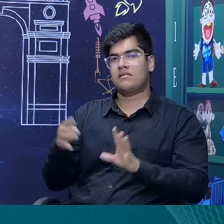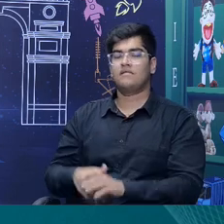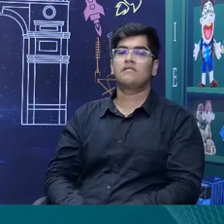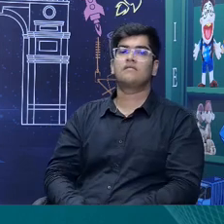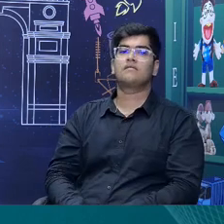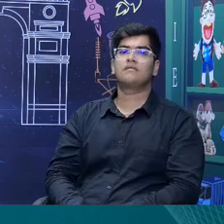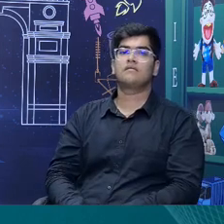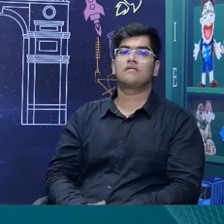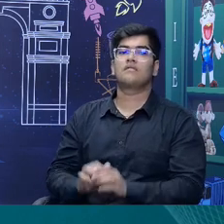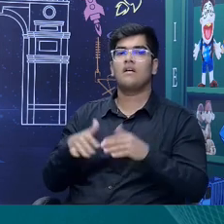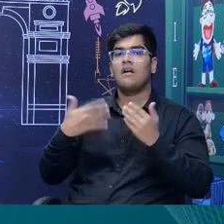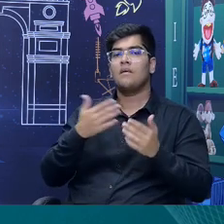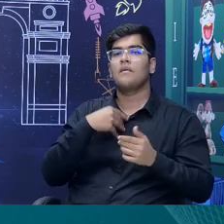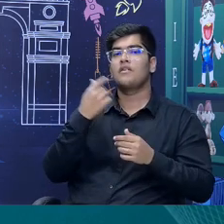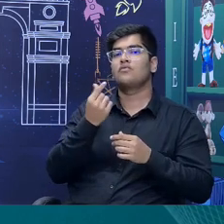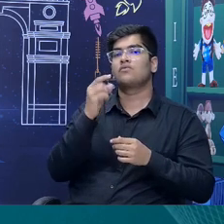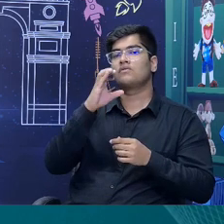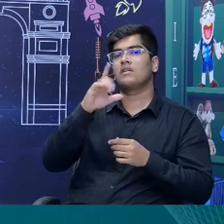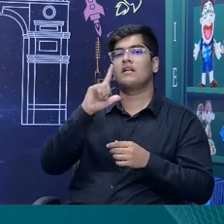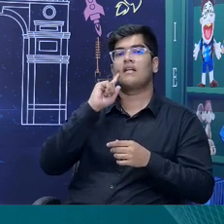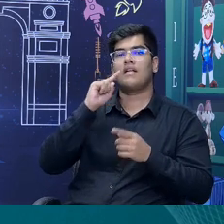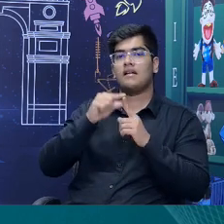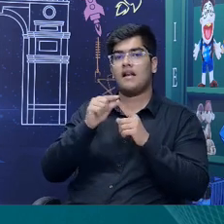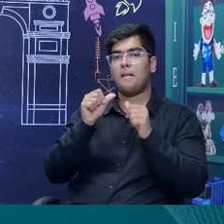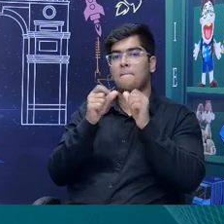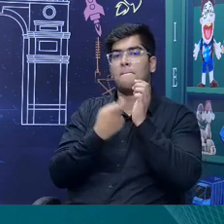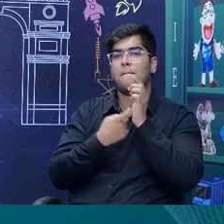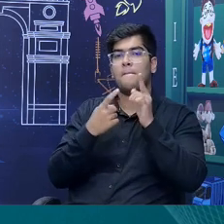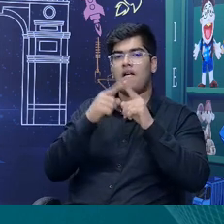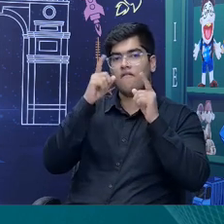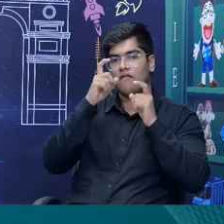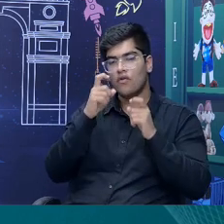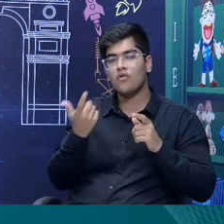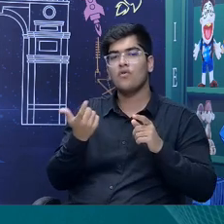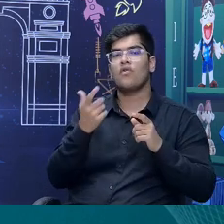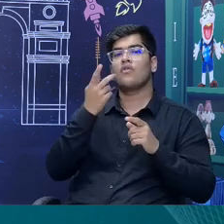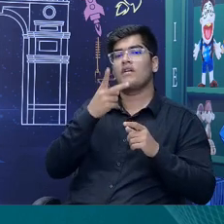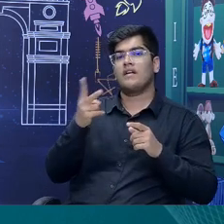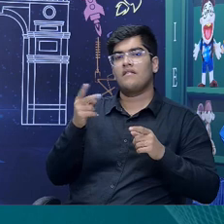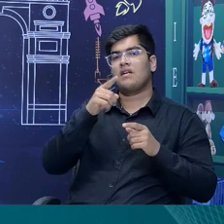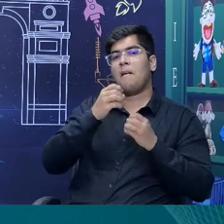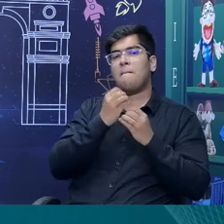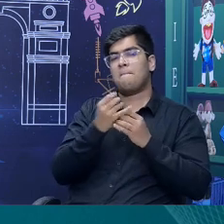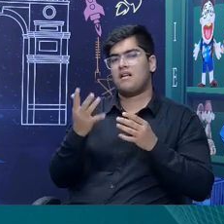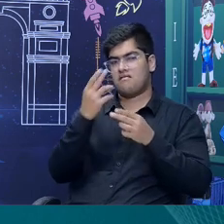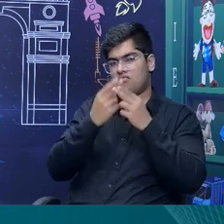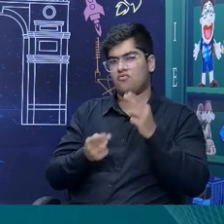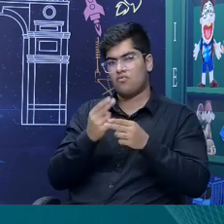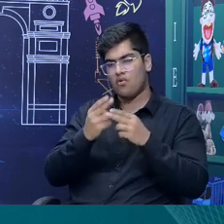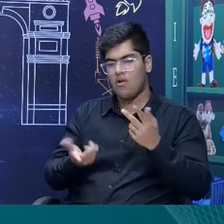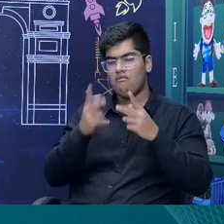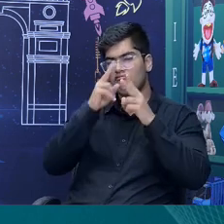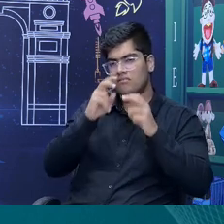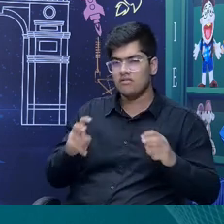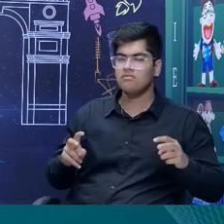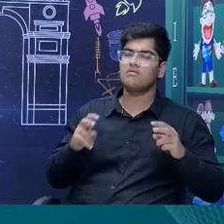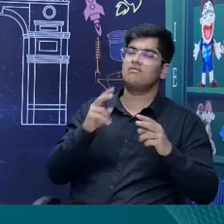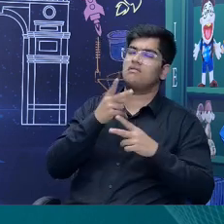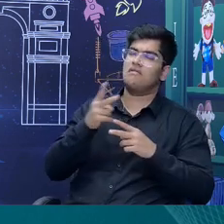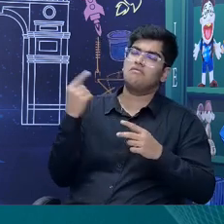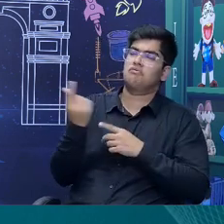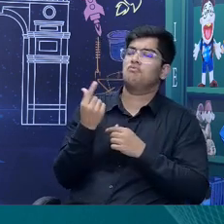यूज्ड एन क्लिपआर्ट आई हैव यूज्ड पोस्टर्स फ्रॉम डी इंटरनेट आई हैव यूज्ड एन कैसे स्टडी की के एक पोस्ट ऑफिस इतने